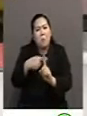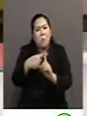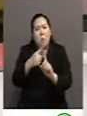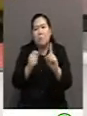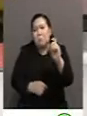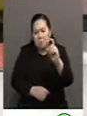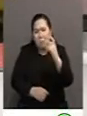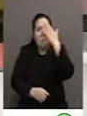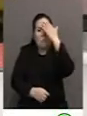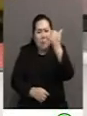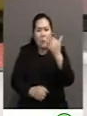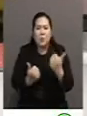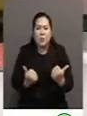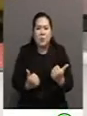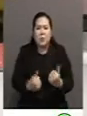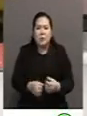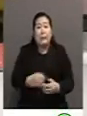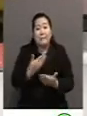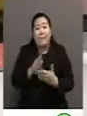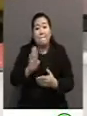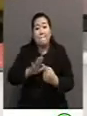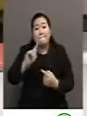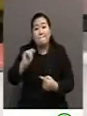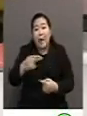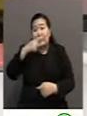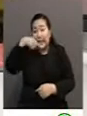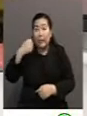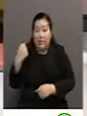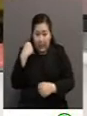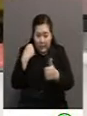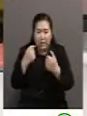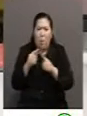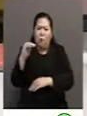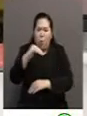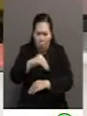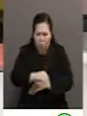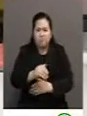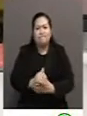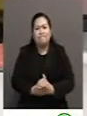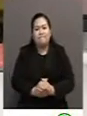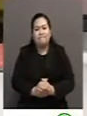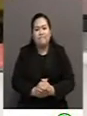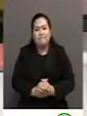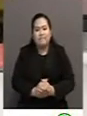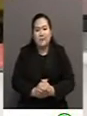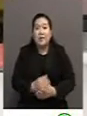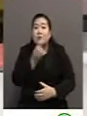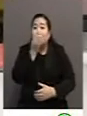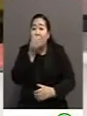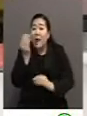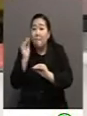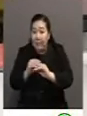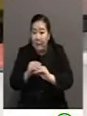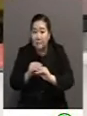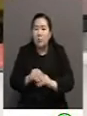ะว่าบาทเราแม้ว่าวันนี้จะแข็งค่าเมื่อก่อนวันศุกร์แต่ก็ยังอยู่ในแนวโน้มอ่อนค่าลงนะคะส่วนราคาทองคำไทยค่ะเมื่อดอกเบี้ยจะขึ้นแน่น